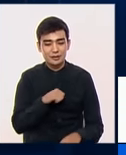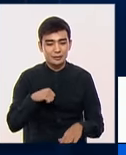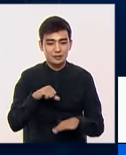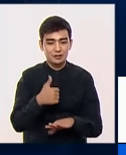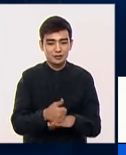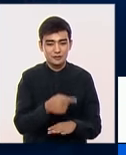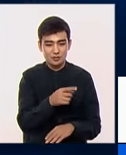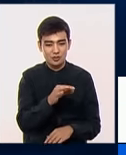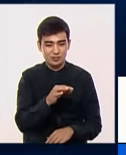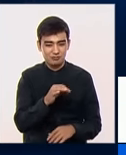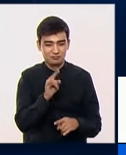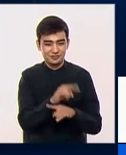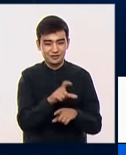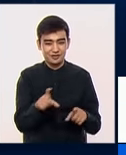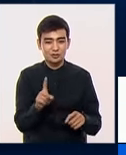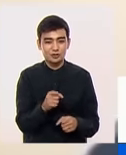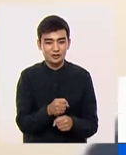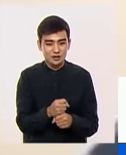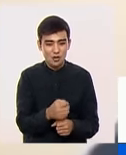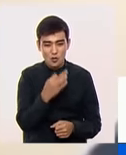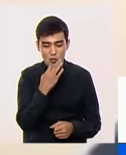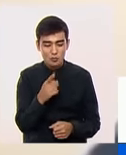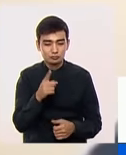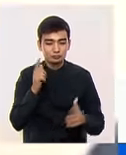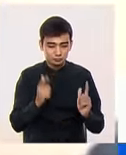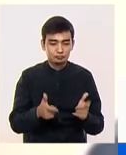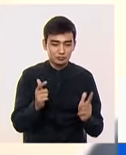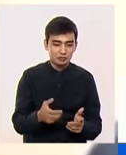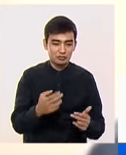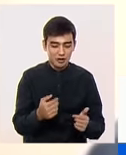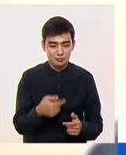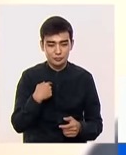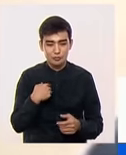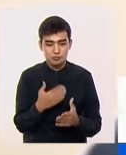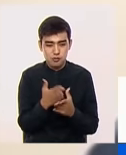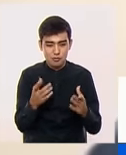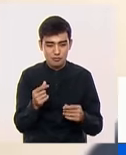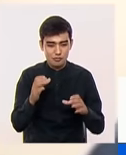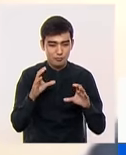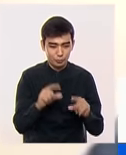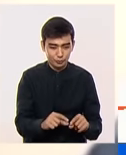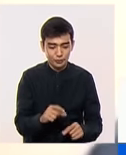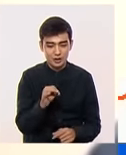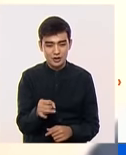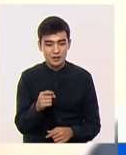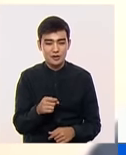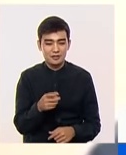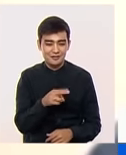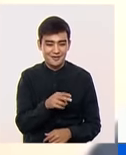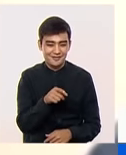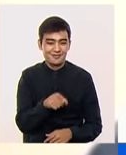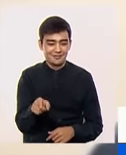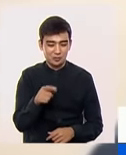аферист это он соглашается на любые ваши условия он делает большие скидки он а предлагает для вас самые выгодные условия